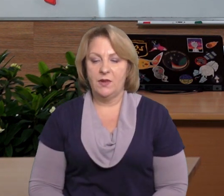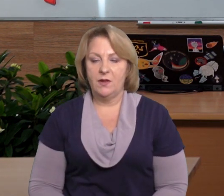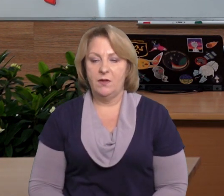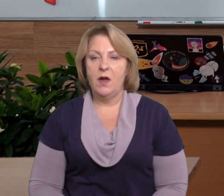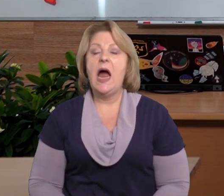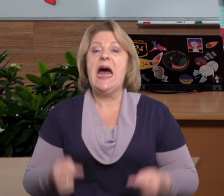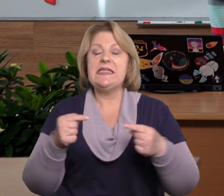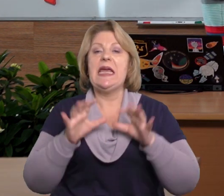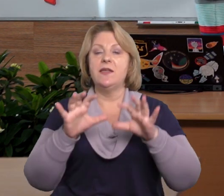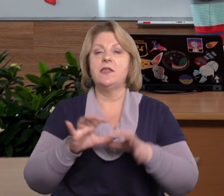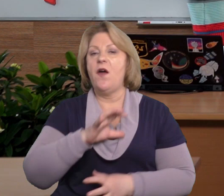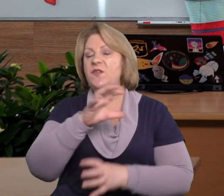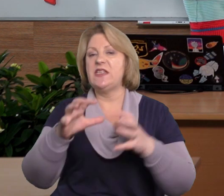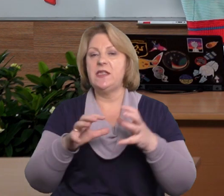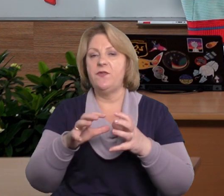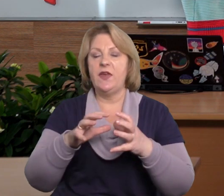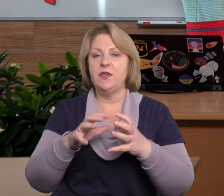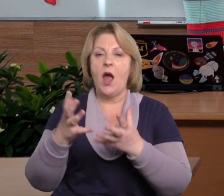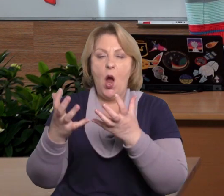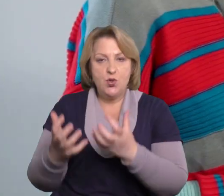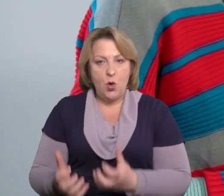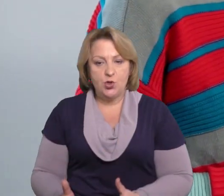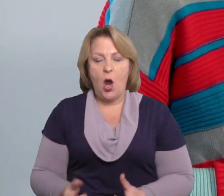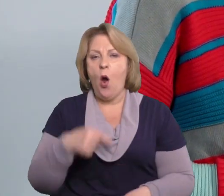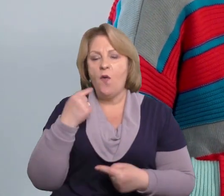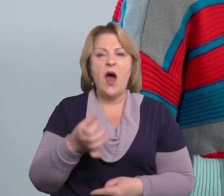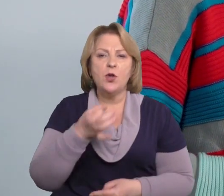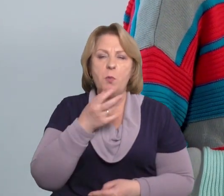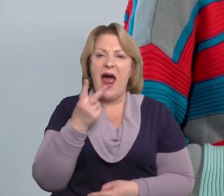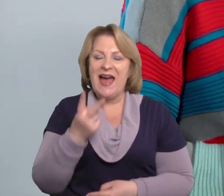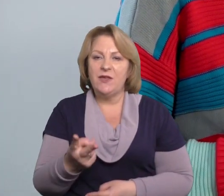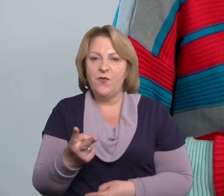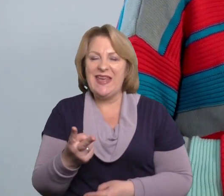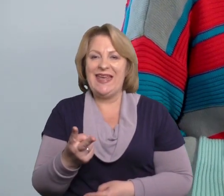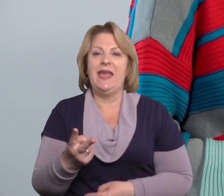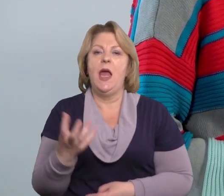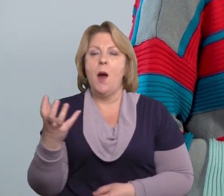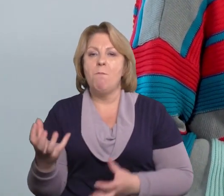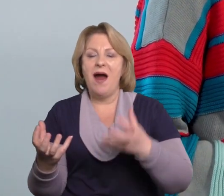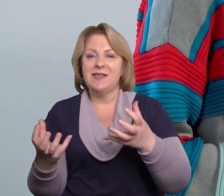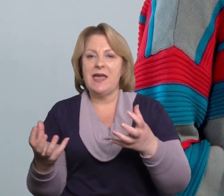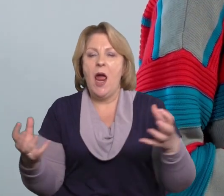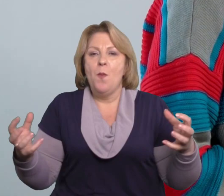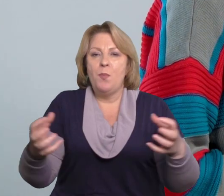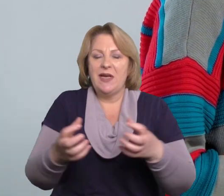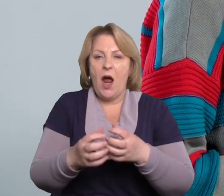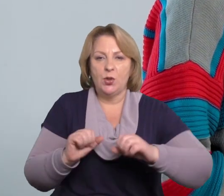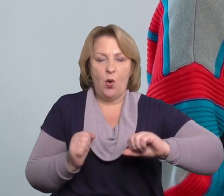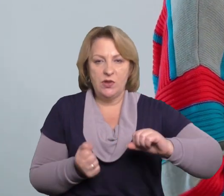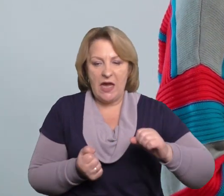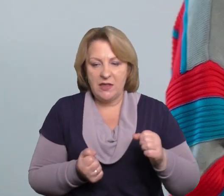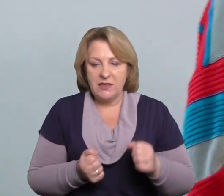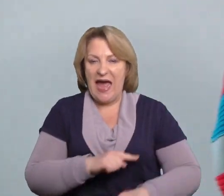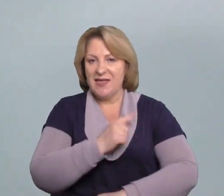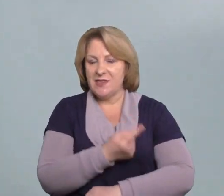із законом всесвітнього тяжіння, який каже, що будь-які дві маси притягуються одна до одної з силою